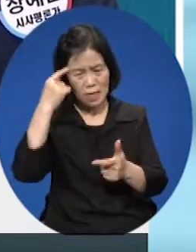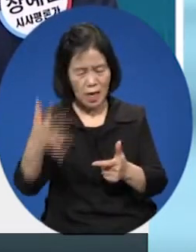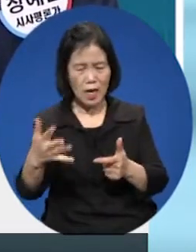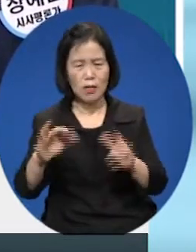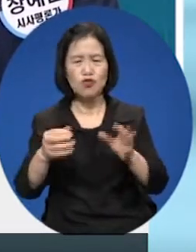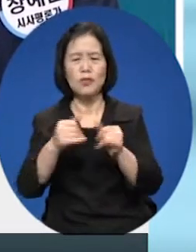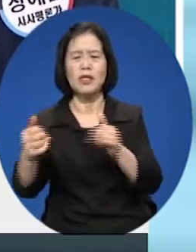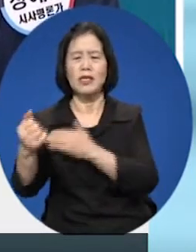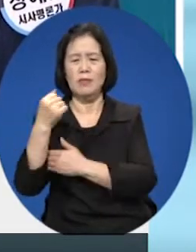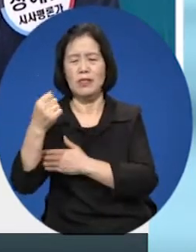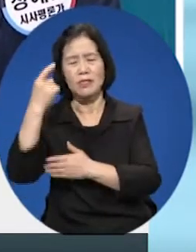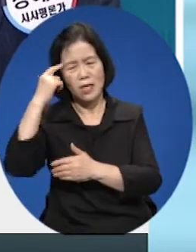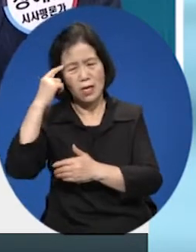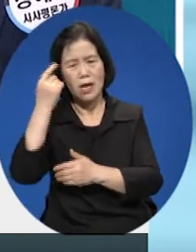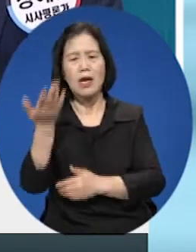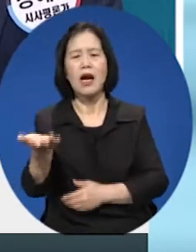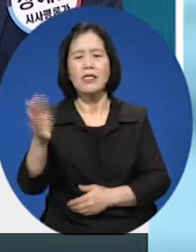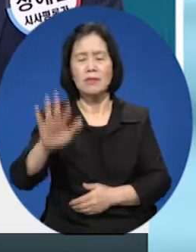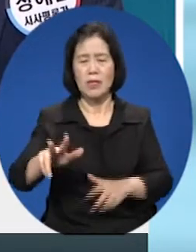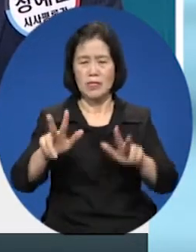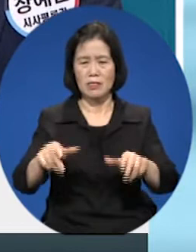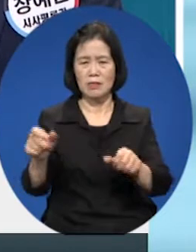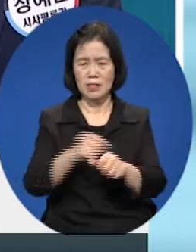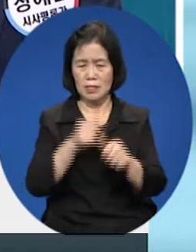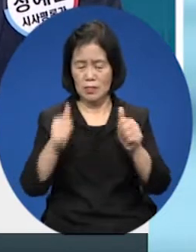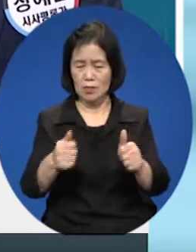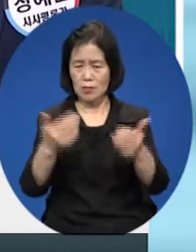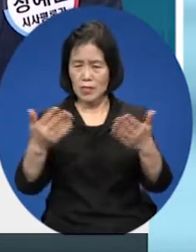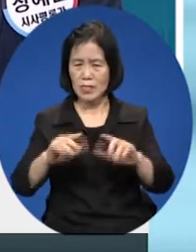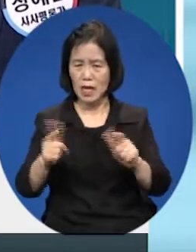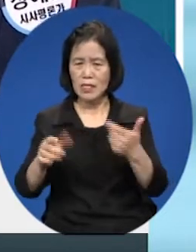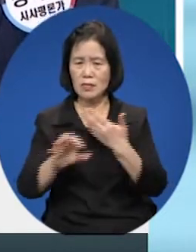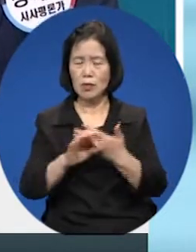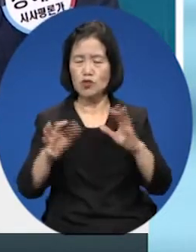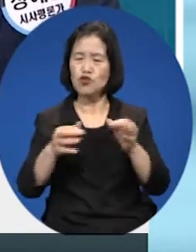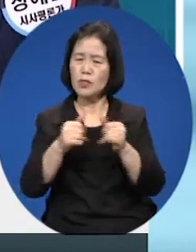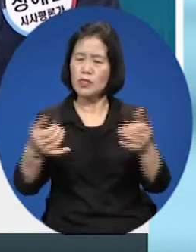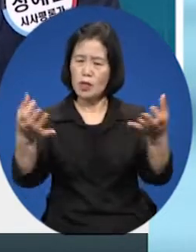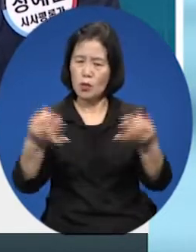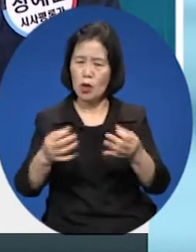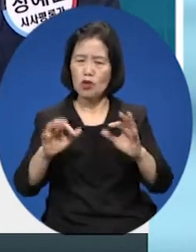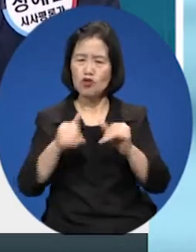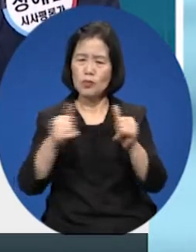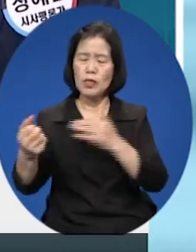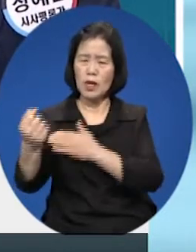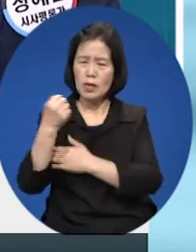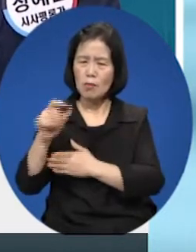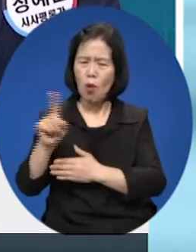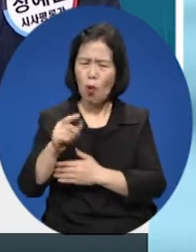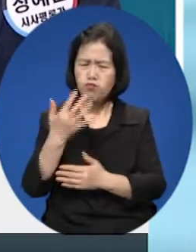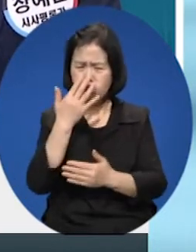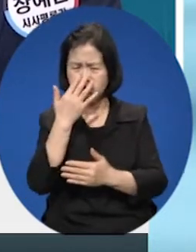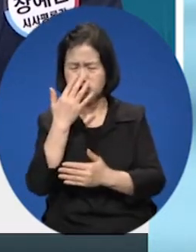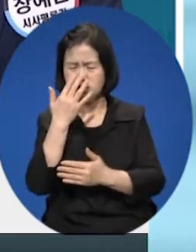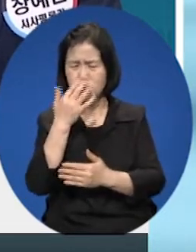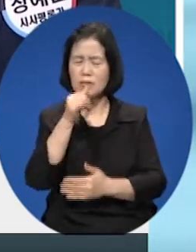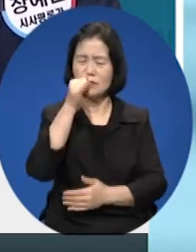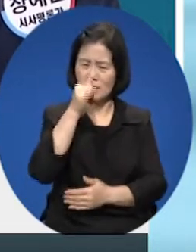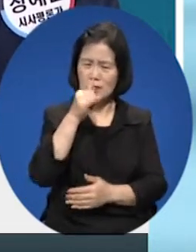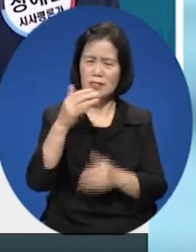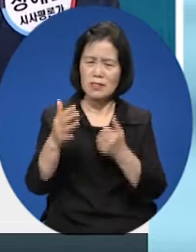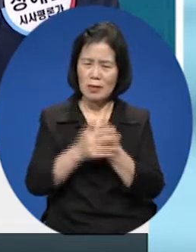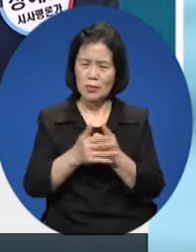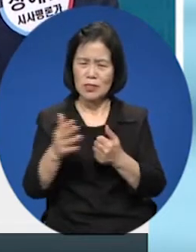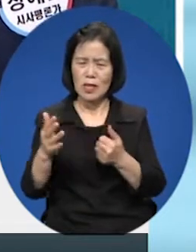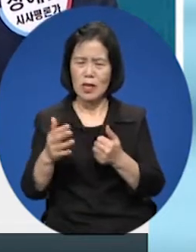생각이었던 것 같아요 하지만 지금 특검을 받지 않으면 국민들이 보기에 국민의 임에도 뭔가 좀 꺼림칙한 게 있어서 그런게 아닌가